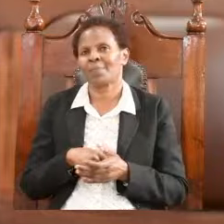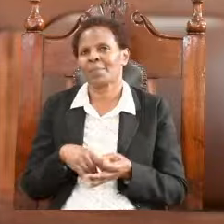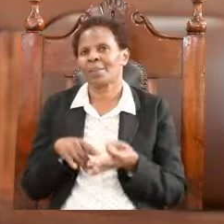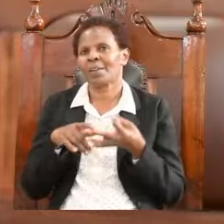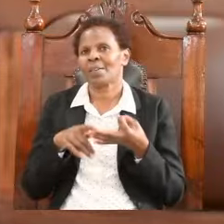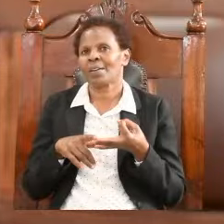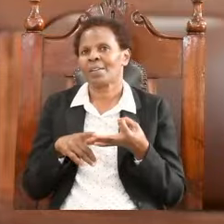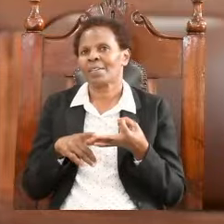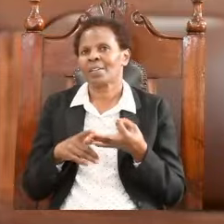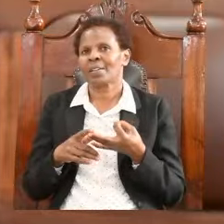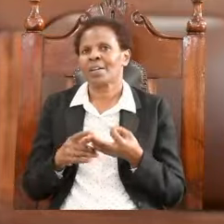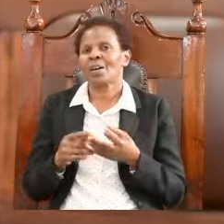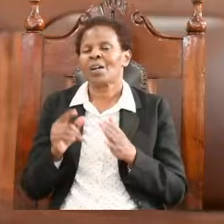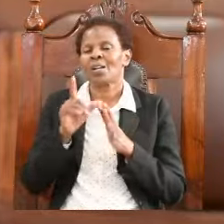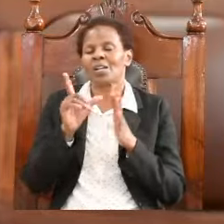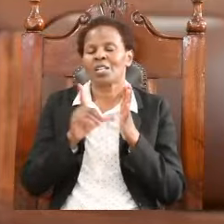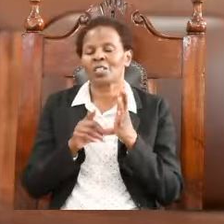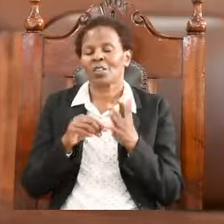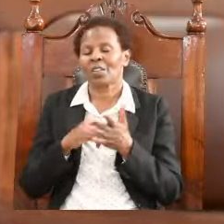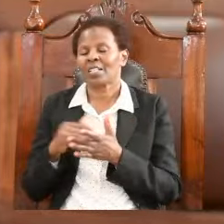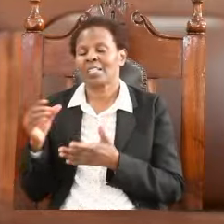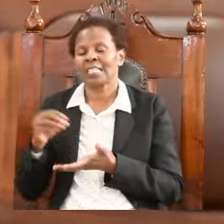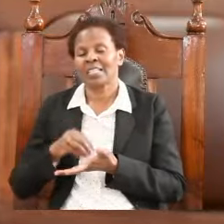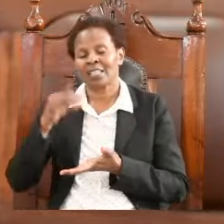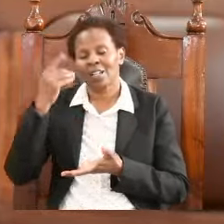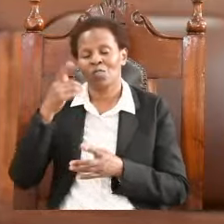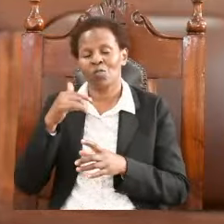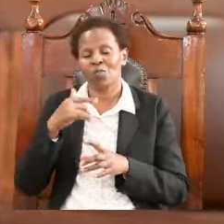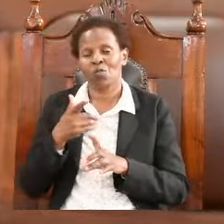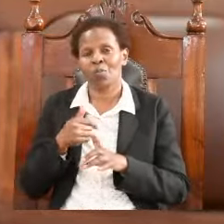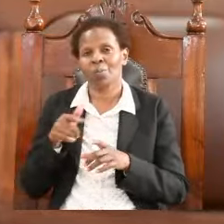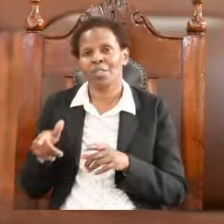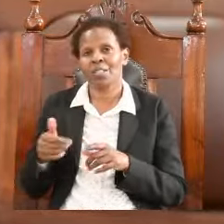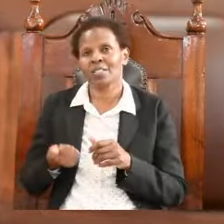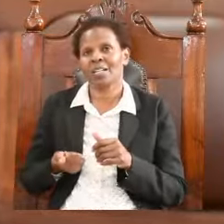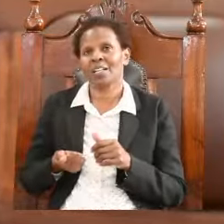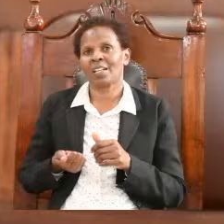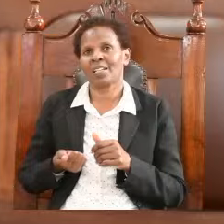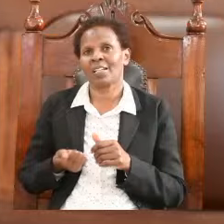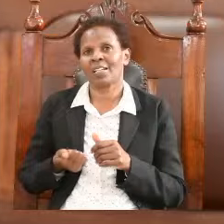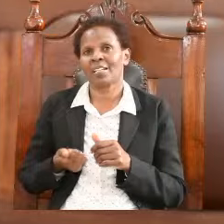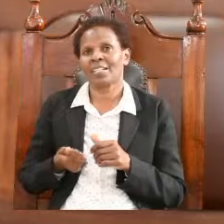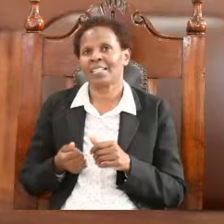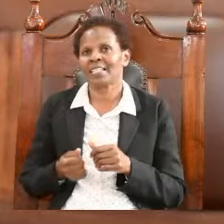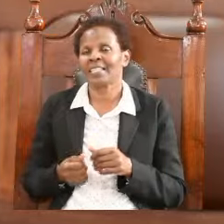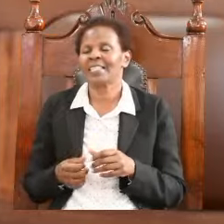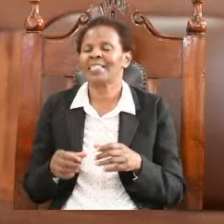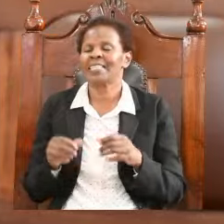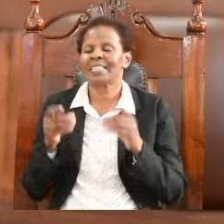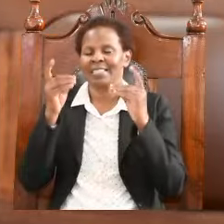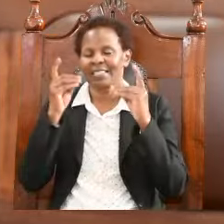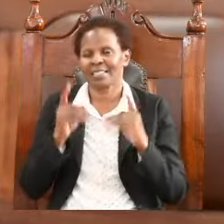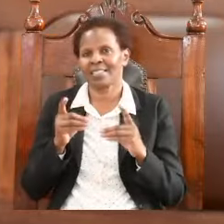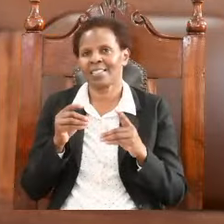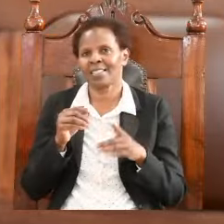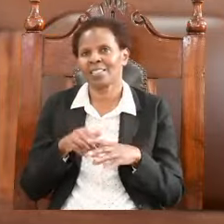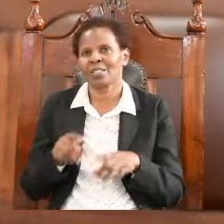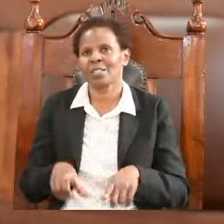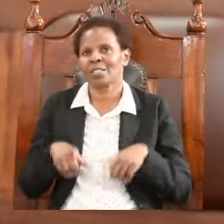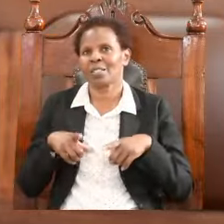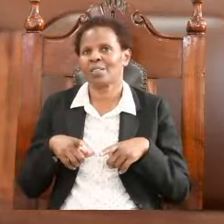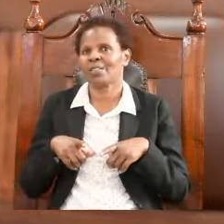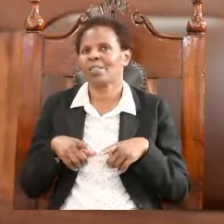ndĩreruta kuma kũrĩ mũirĩtu ũyũ nĩ atĩ we agĩtĩkĩra mũtũrĩre-inĩ wake gũikara